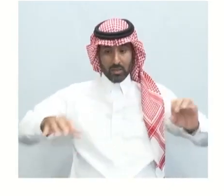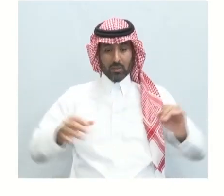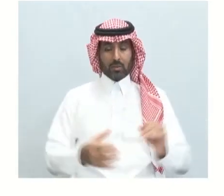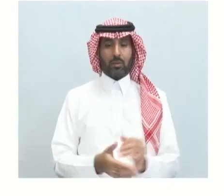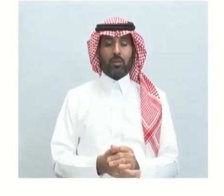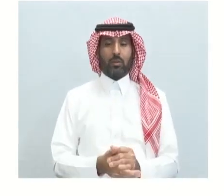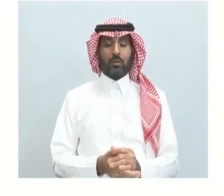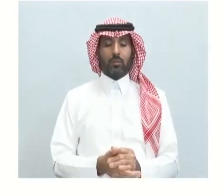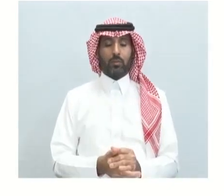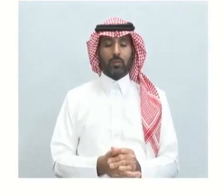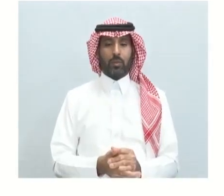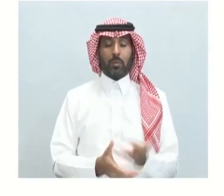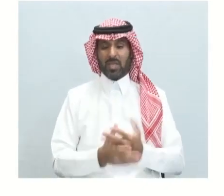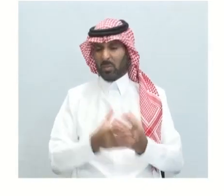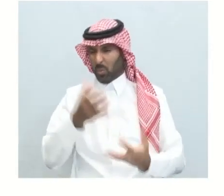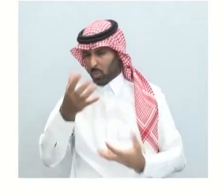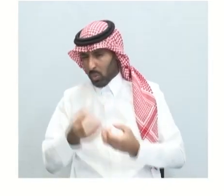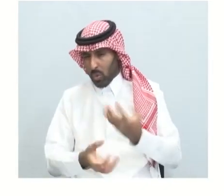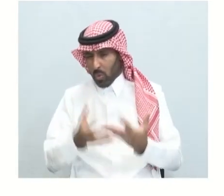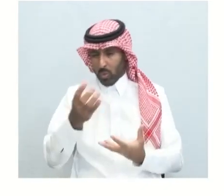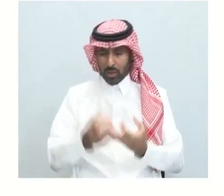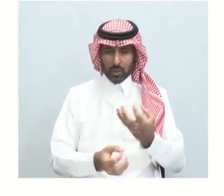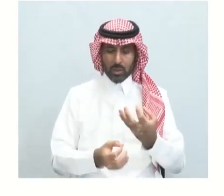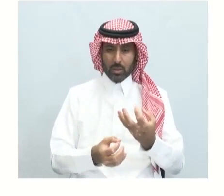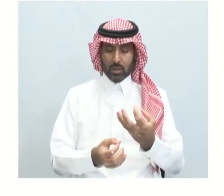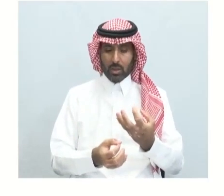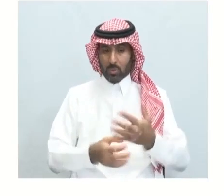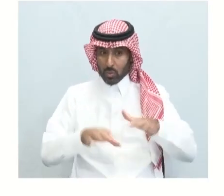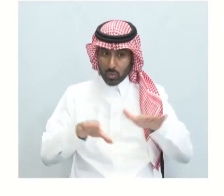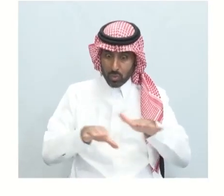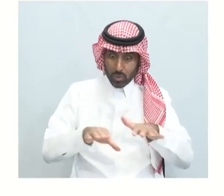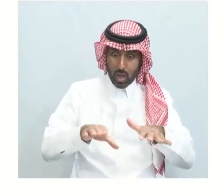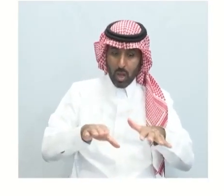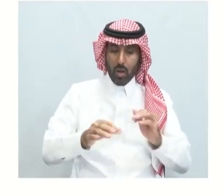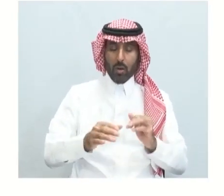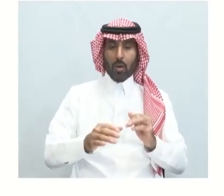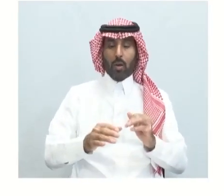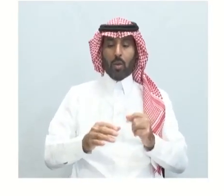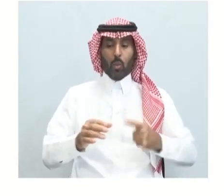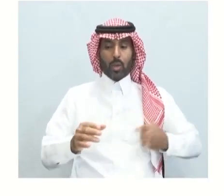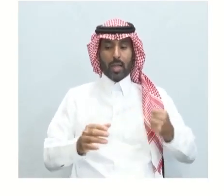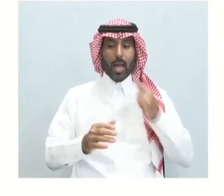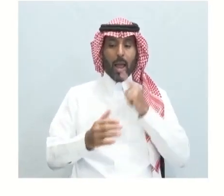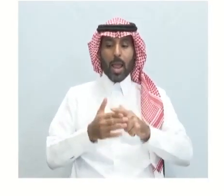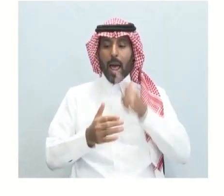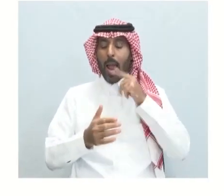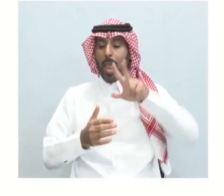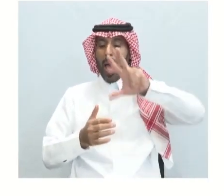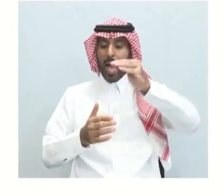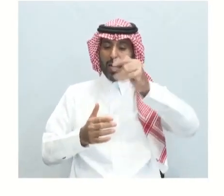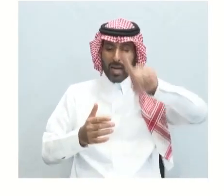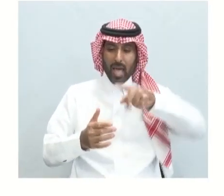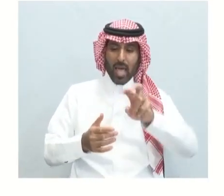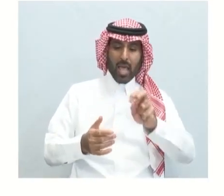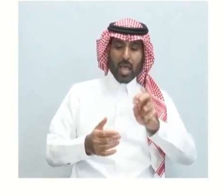بركانيه نتيجه نشاطات حركيه وزلزال ويطلق مسمى الحره